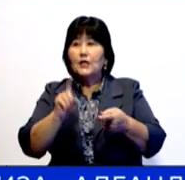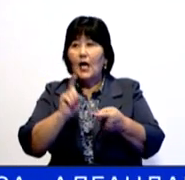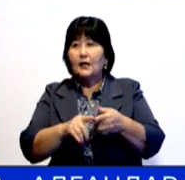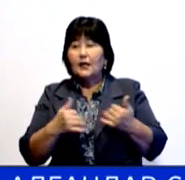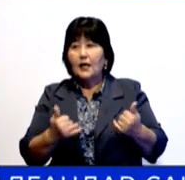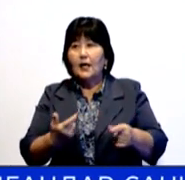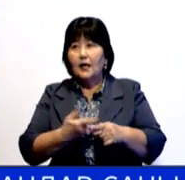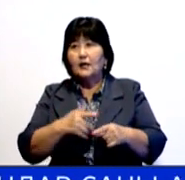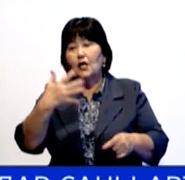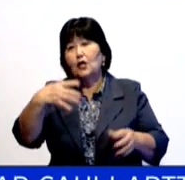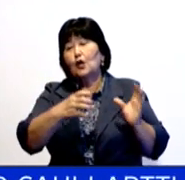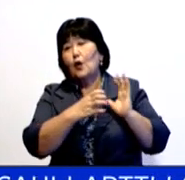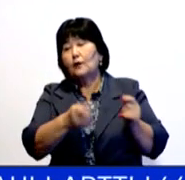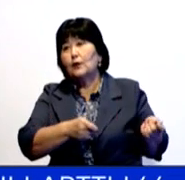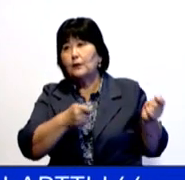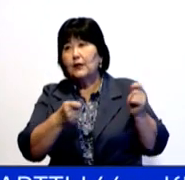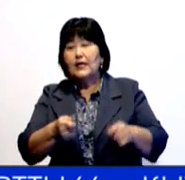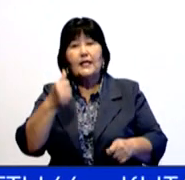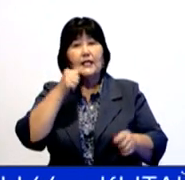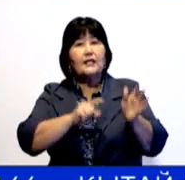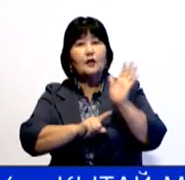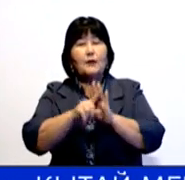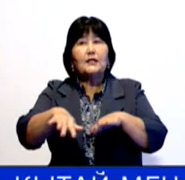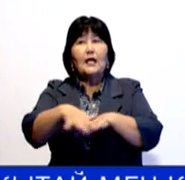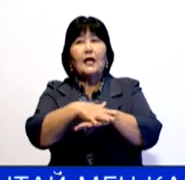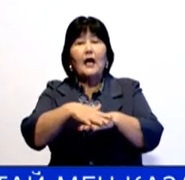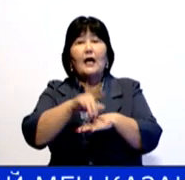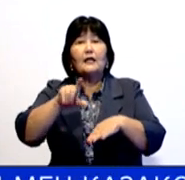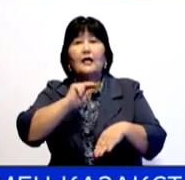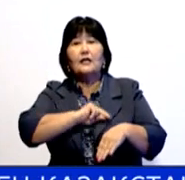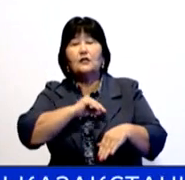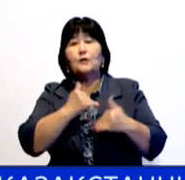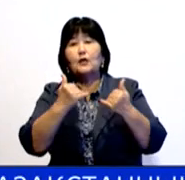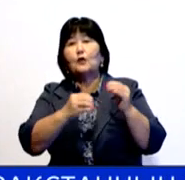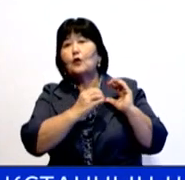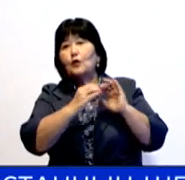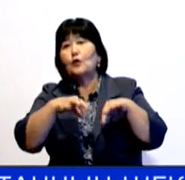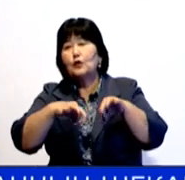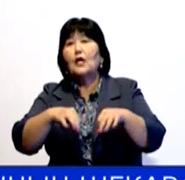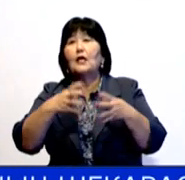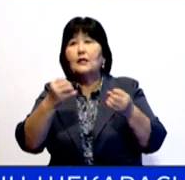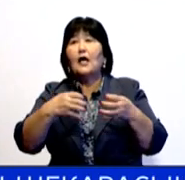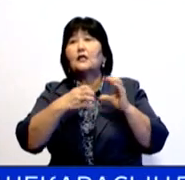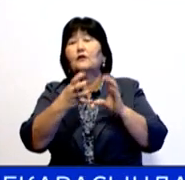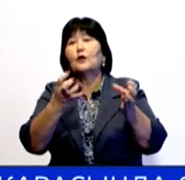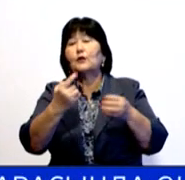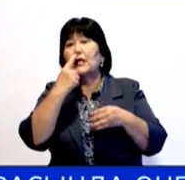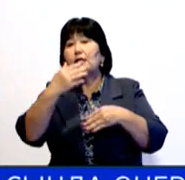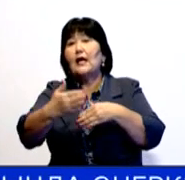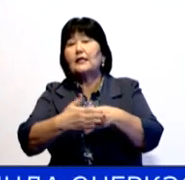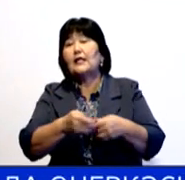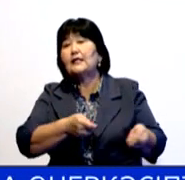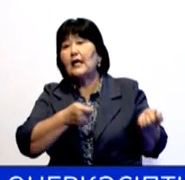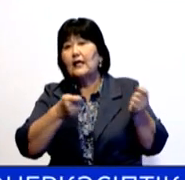мына 50 автобус келіп, ертеңнен бастап халыққа қызмет көрсететін болады. Қалған 100 автобусы тағы да осы жақын арада